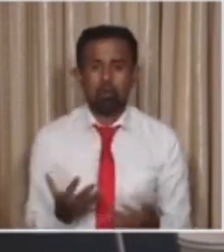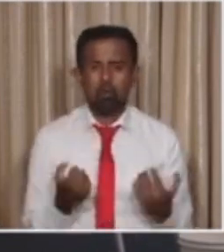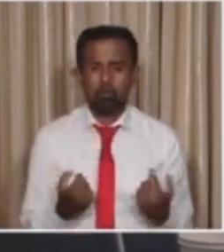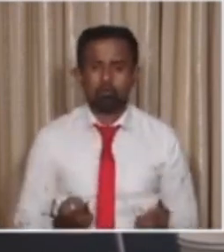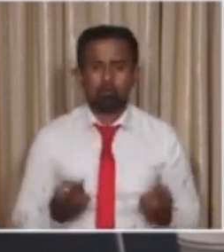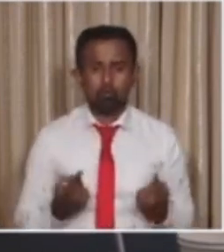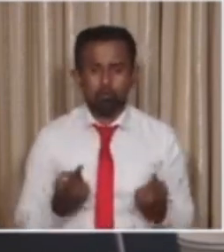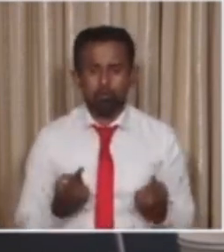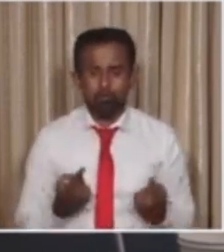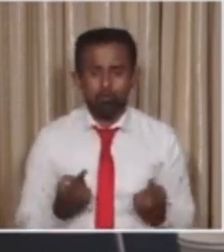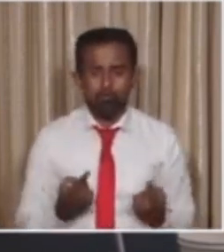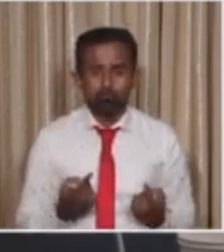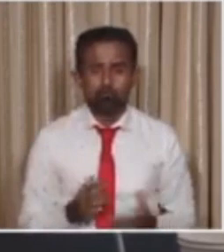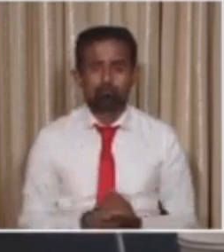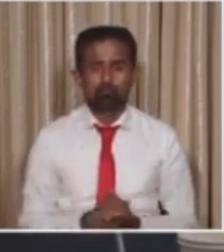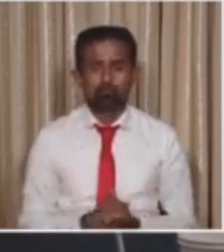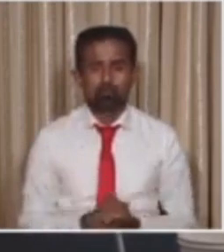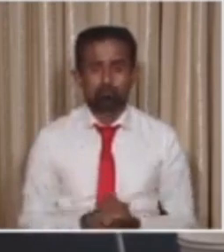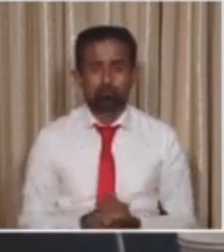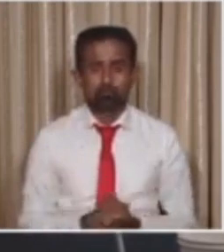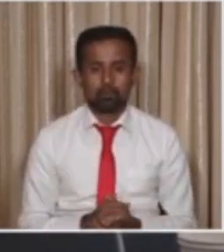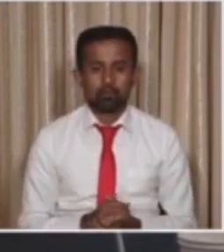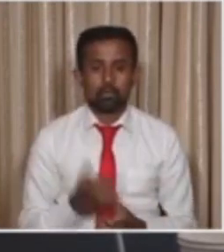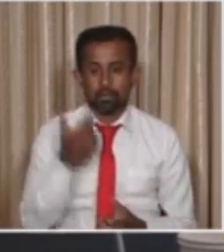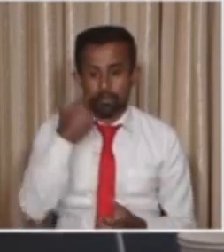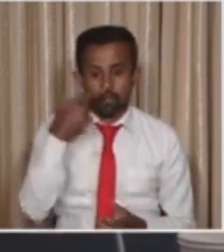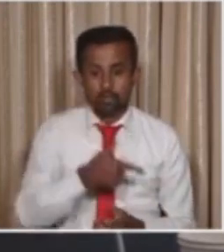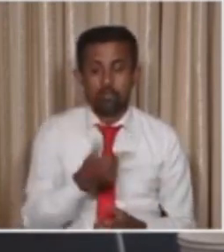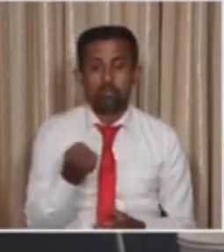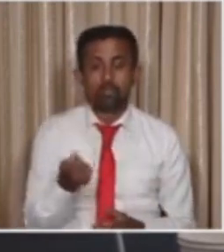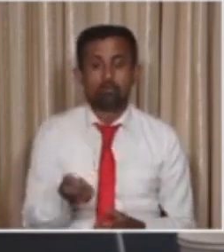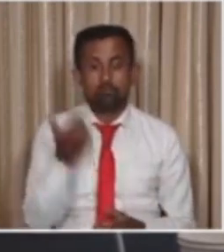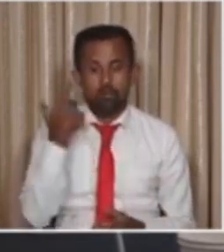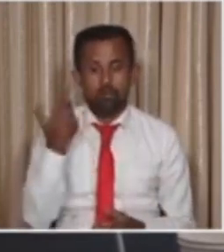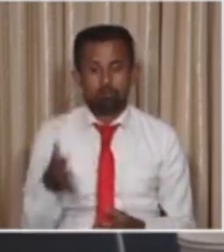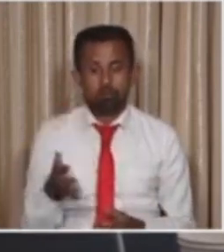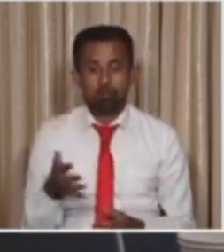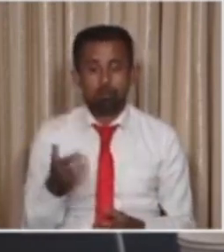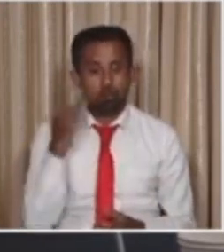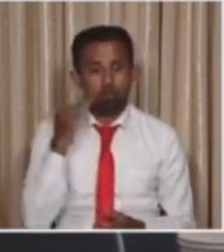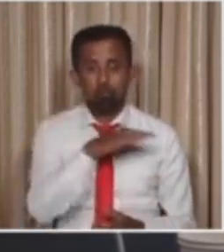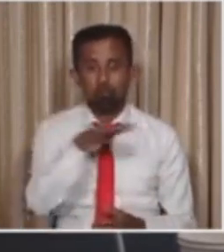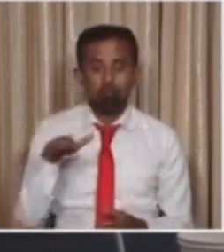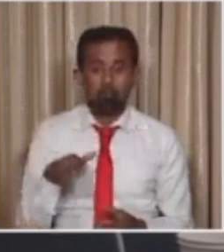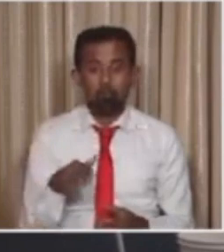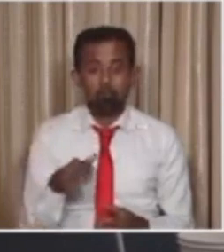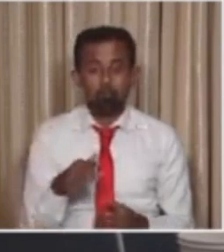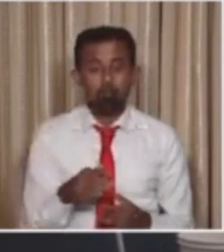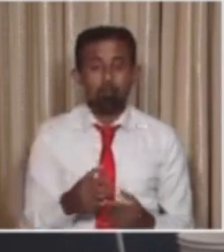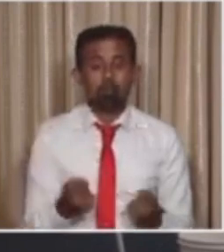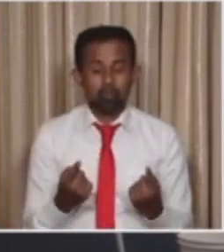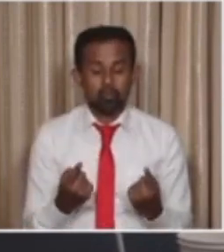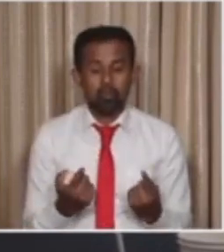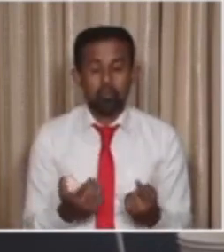எண்ணெய் விலைகள் அதிகரிக்கப்பட்டிருக்கின்றது, இன்னும் அது குறையவில்லை. ஆகவே இவ்வாறு மக்கள் பயன்பாட்டுக்காக பாவிக்கப்படுகின்ற பொருட்களோ அல்லது